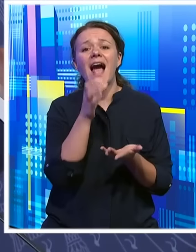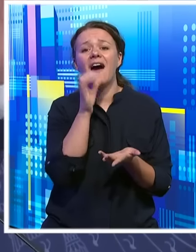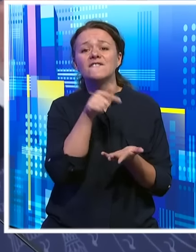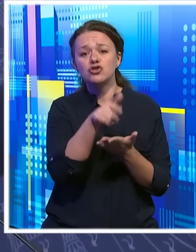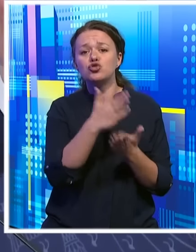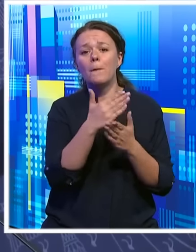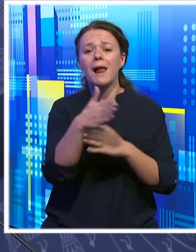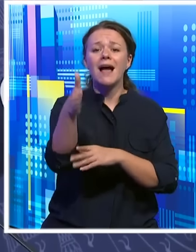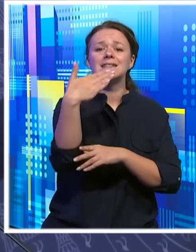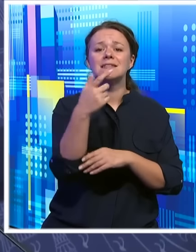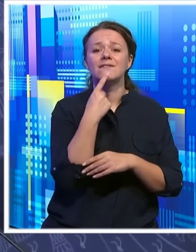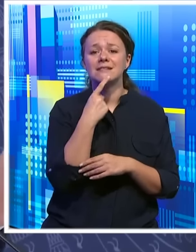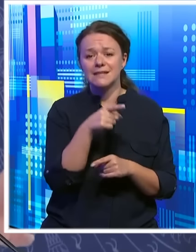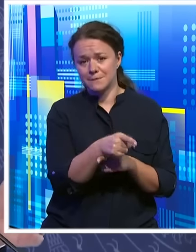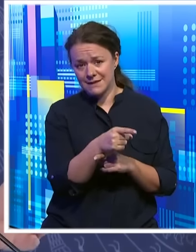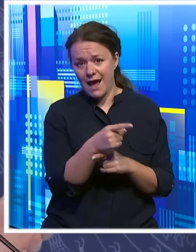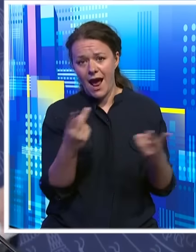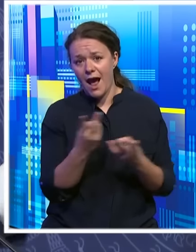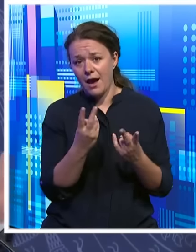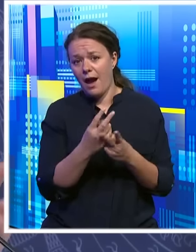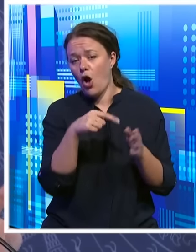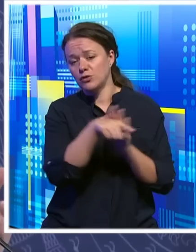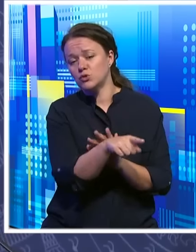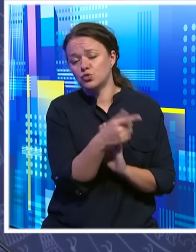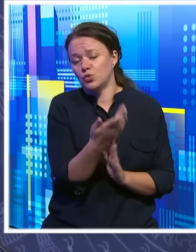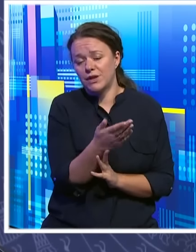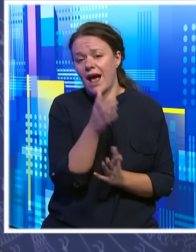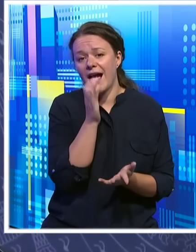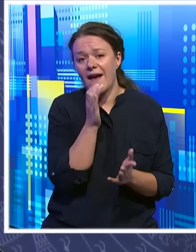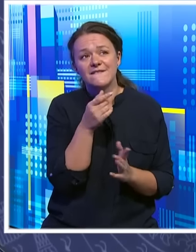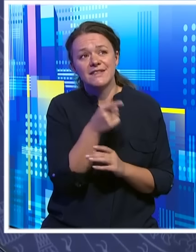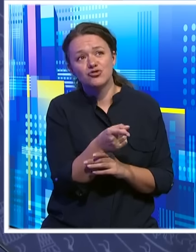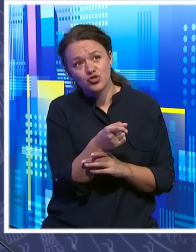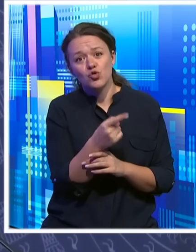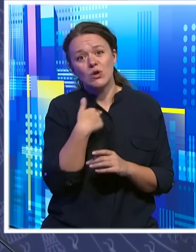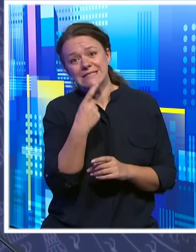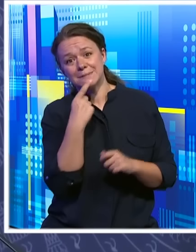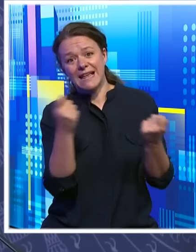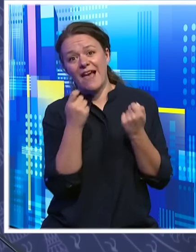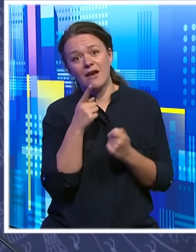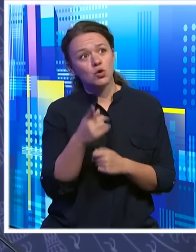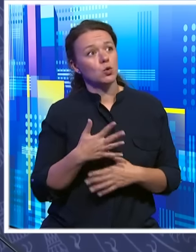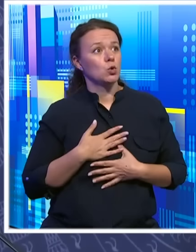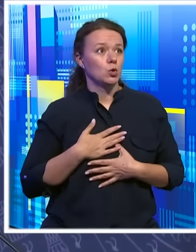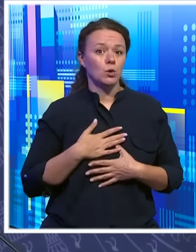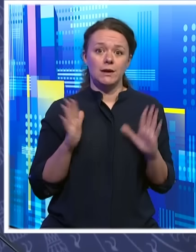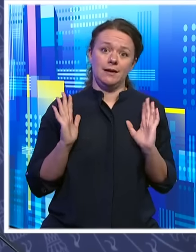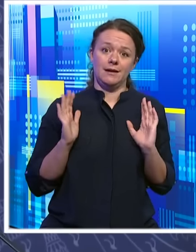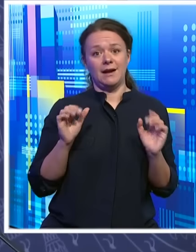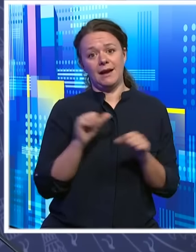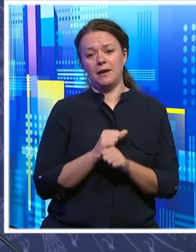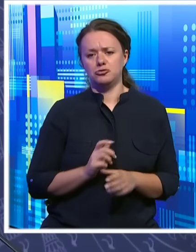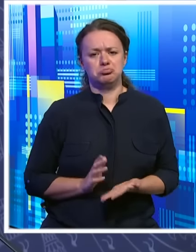zastava, kao da je kafić srpski u kojem su srpski navijači. Strašan greh. Volim i ponosim se svojim sinom